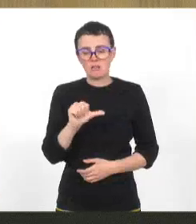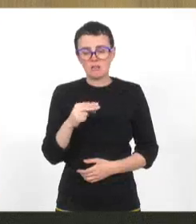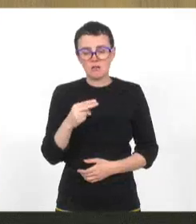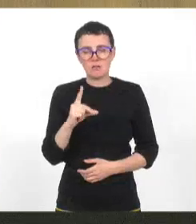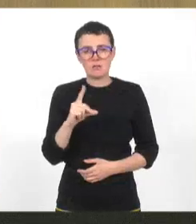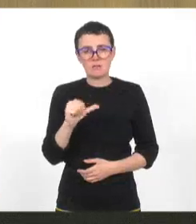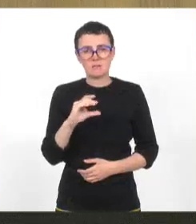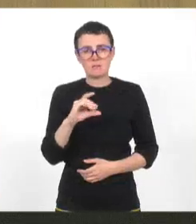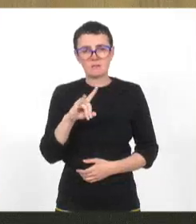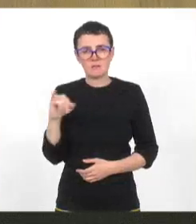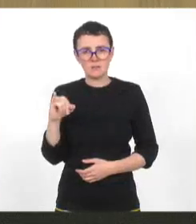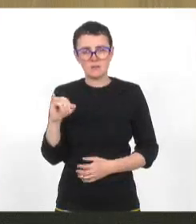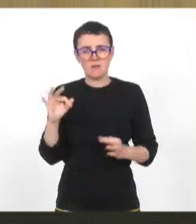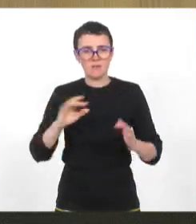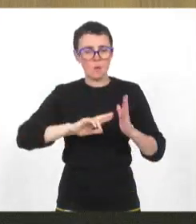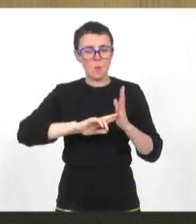transformation.